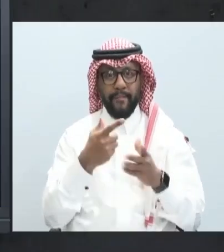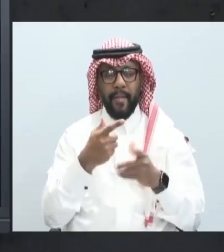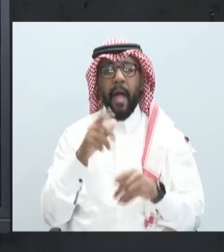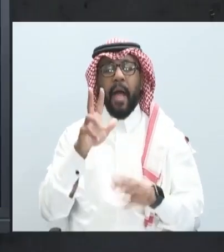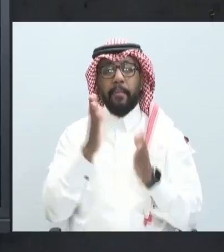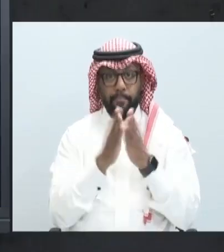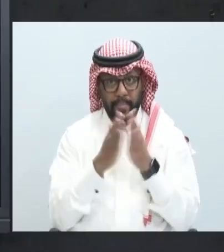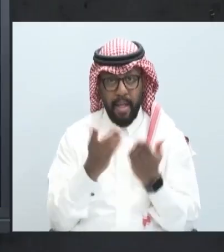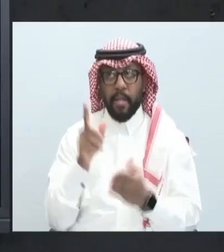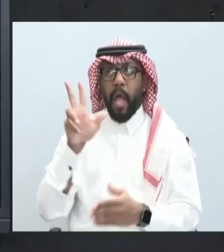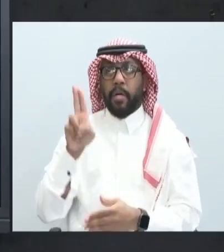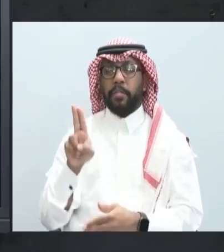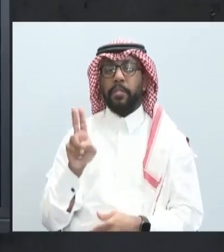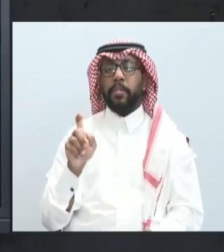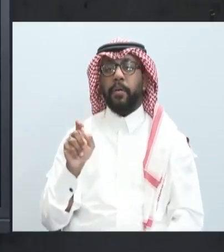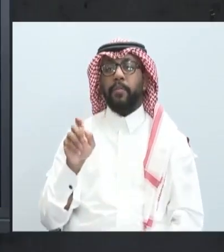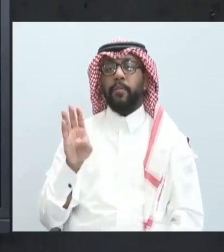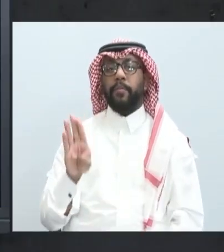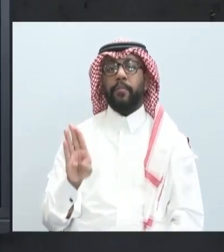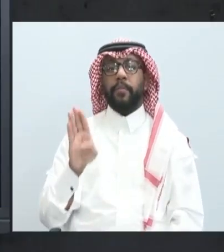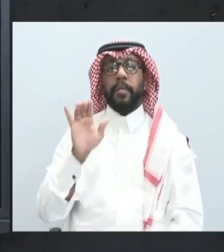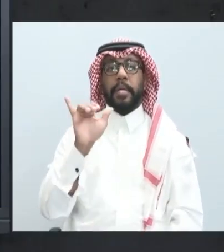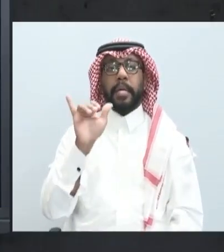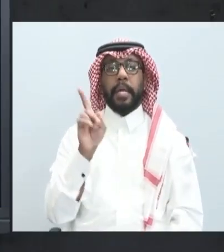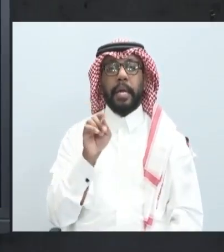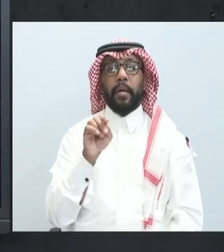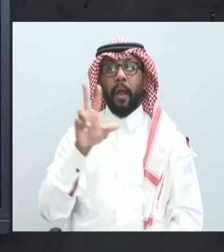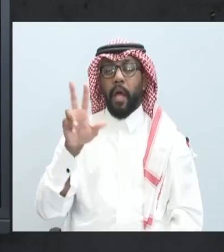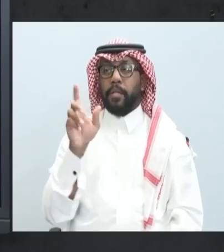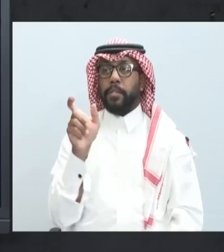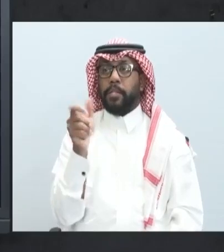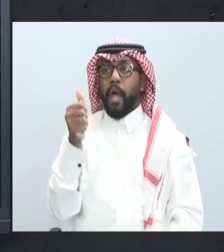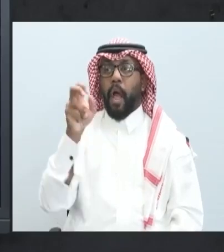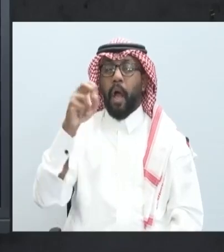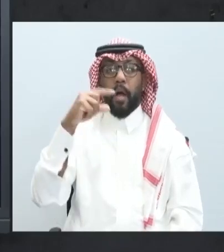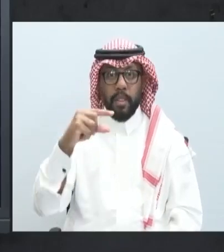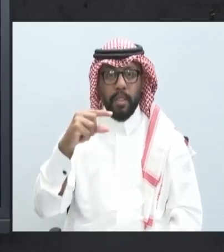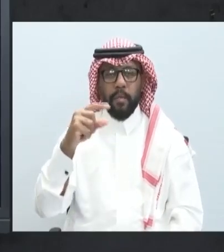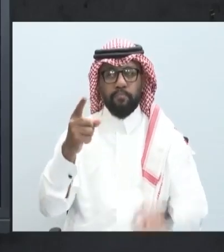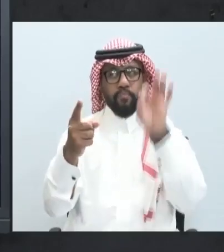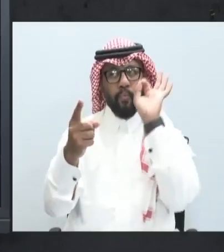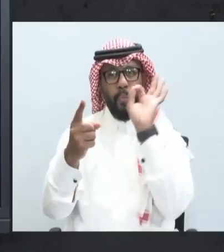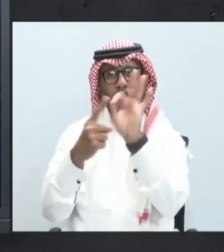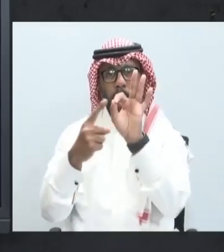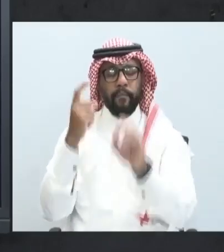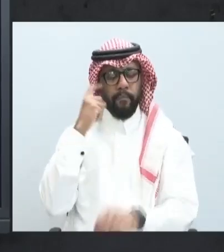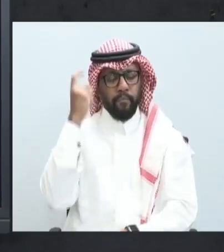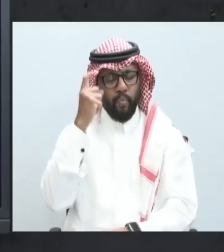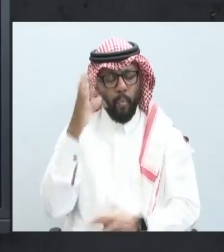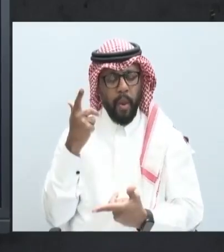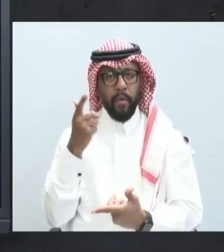عن ذاك العنوان او ذاك الموضوع او عنوان القصه التي قراناها قبل قليل